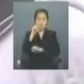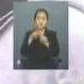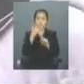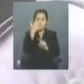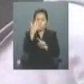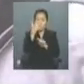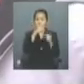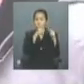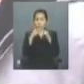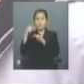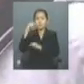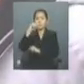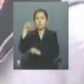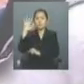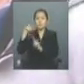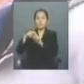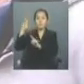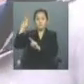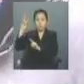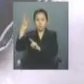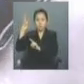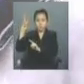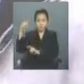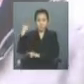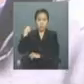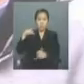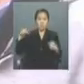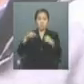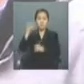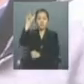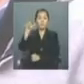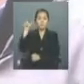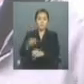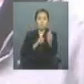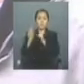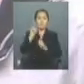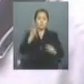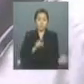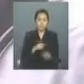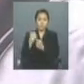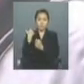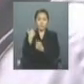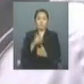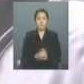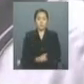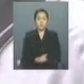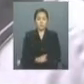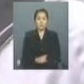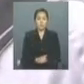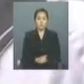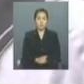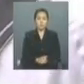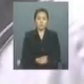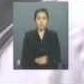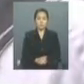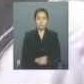ง5มิถุนายนนี้ที่โรลองกาลอสกรุงปารีสประเทศฝรั่งเศสค่ะ to play a great match on the day when you play